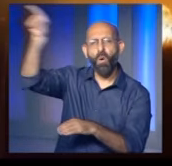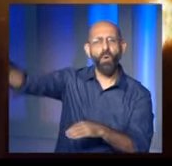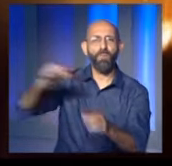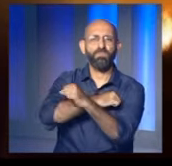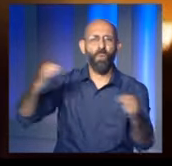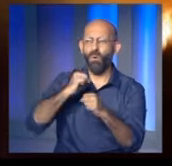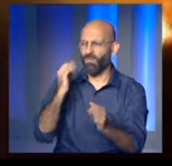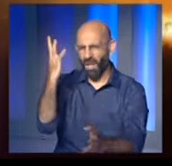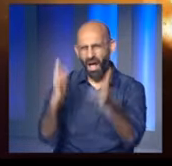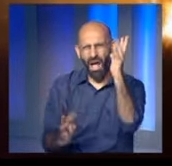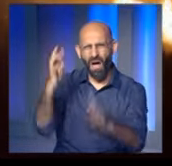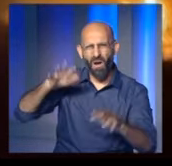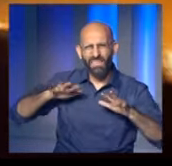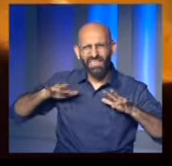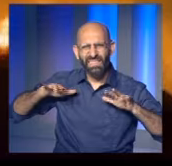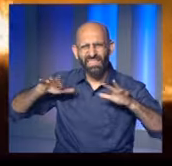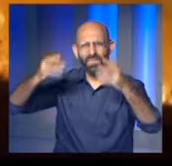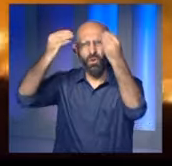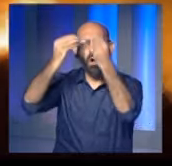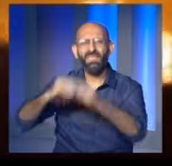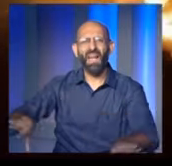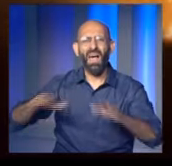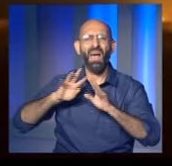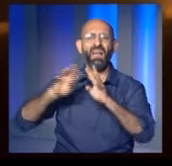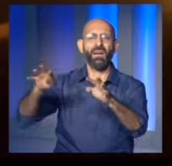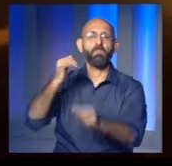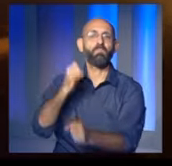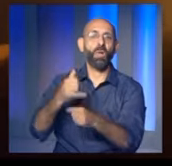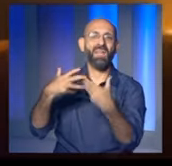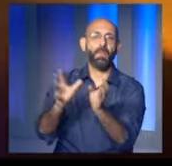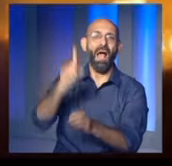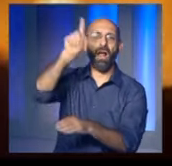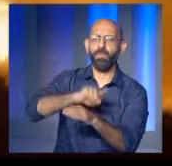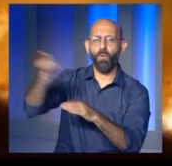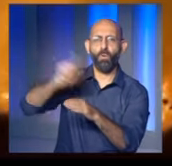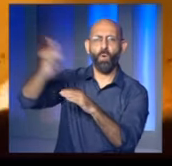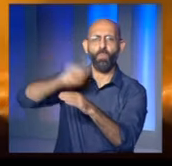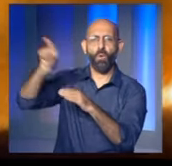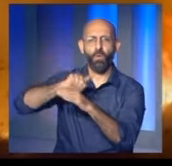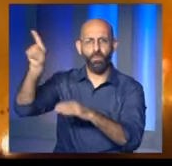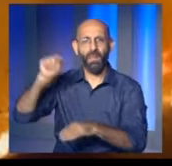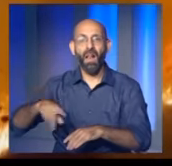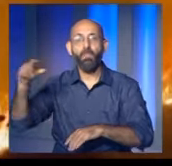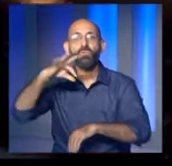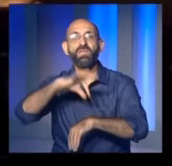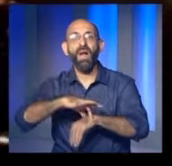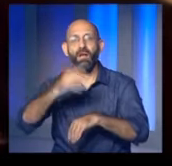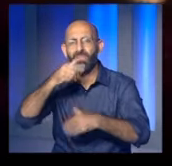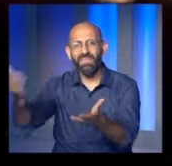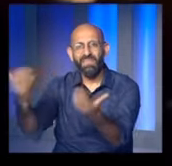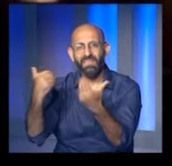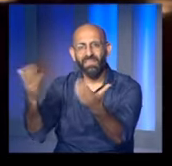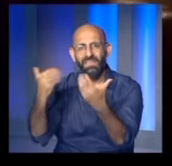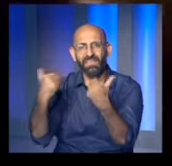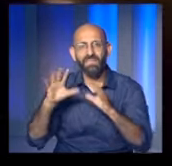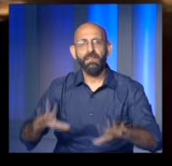الأعلى، مضيفة أن الحجم الحقيقي للأضرار لا يزال مجهولا. بالإضافة إلى ذلك، أفاد مستشفى صفد أنه